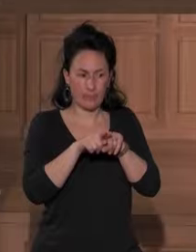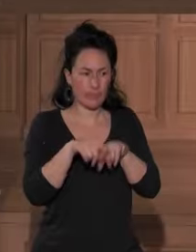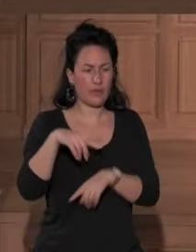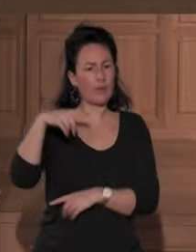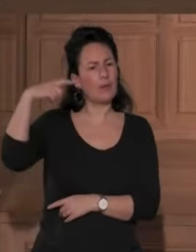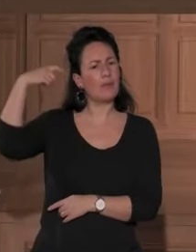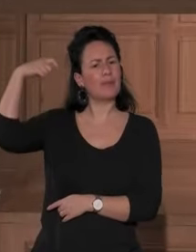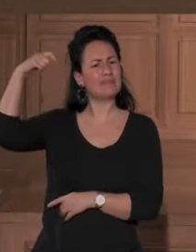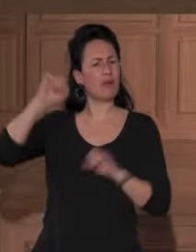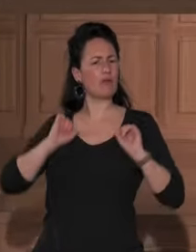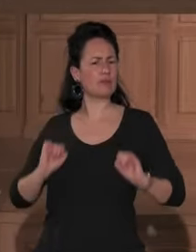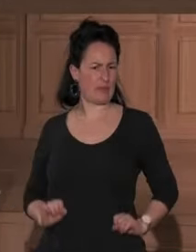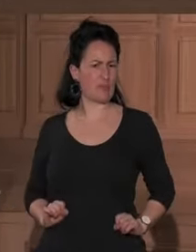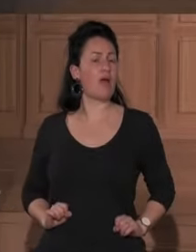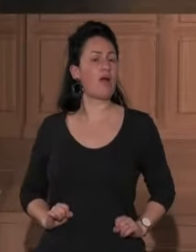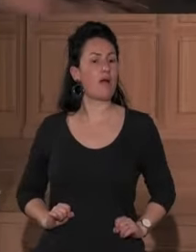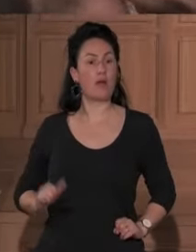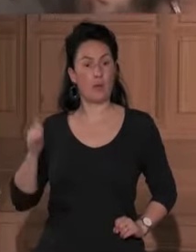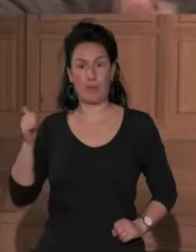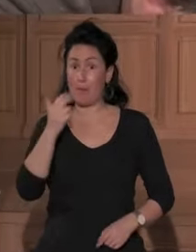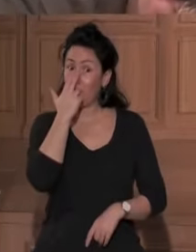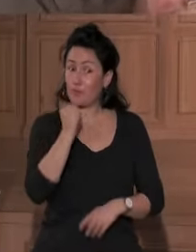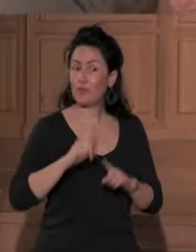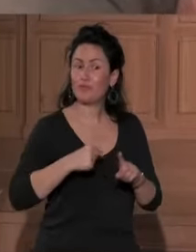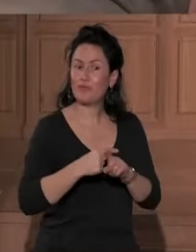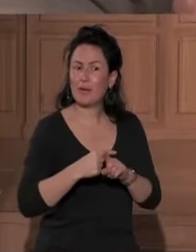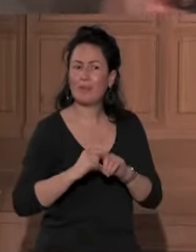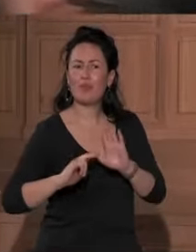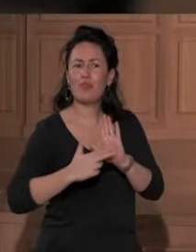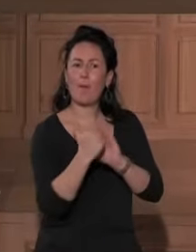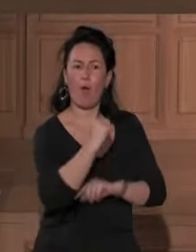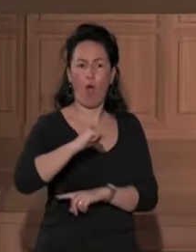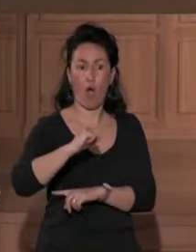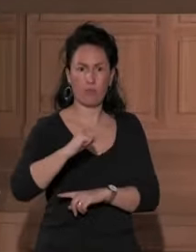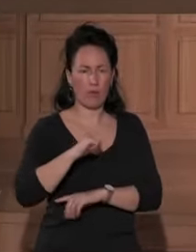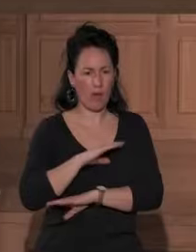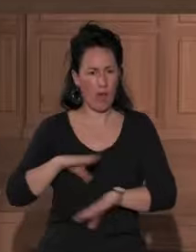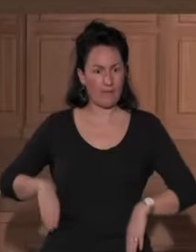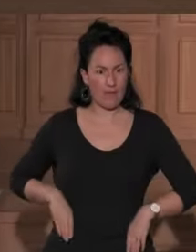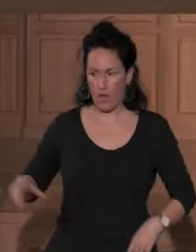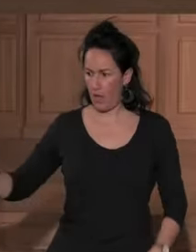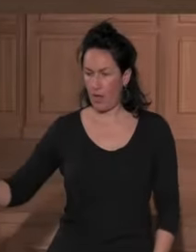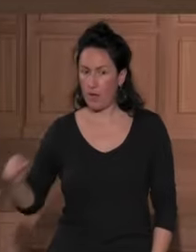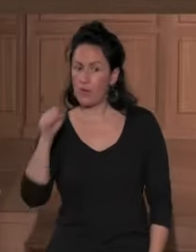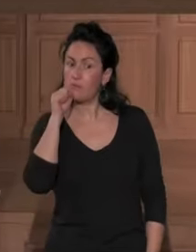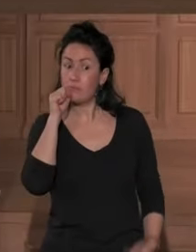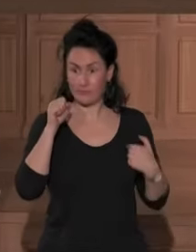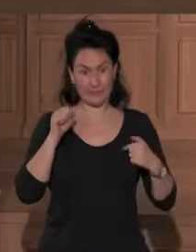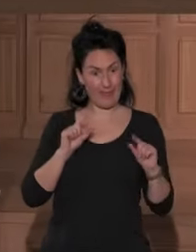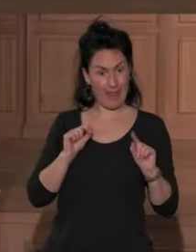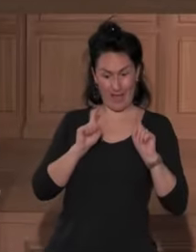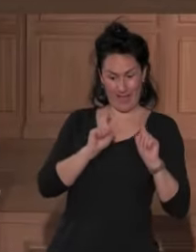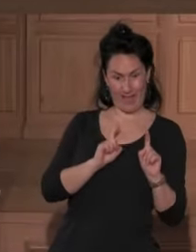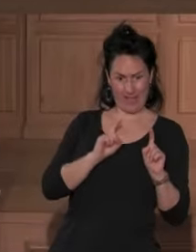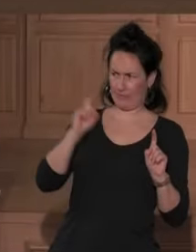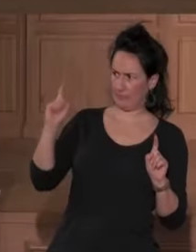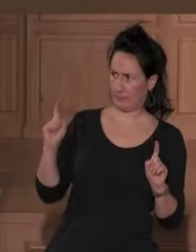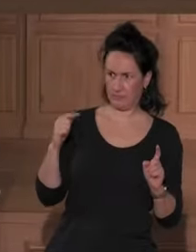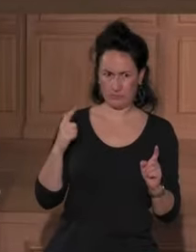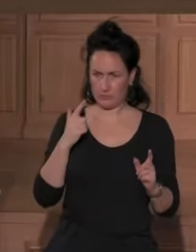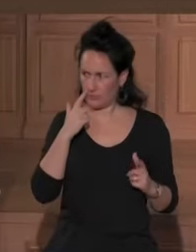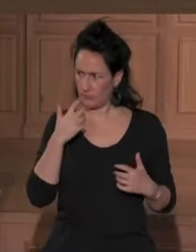du Sénat, Gérard Larcher, il a vu le film, et à la fin du film, il a pris le micro, on était à côté de lui avec Daoud, on s'est demandé qu'est-ce qu'il allait dire, parce